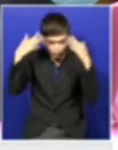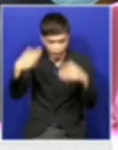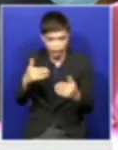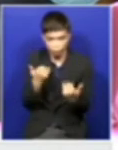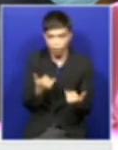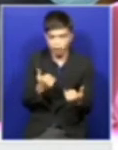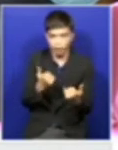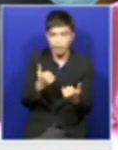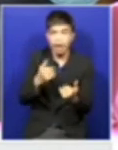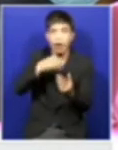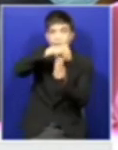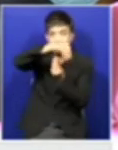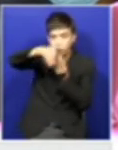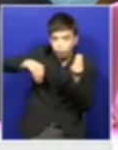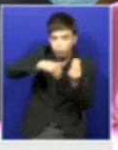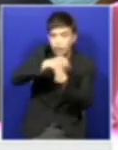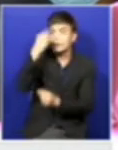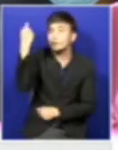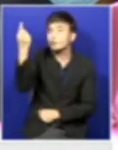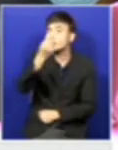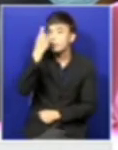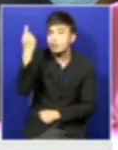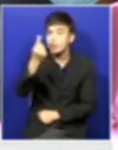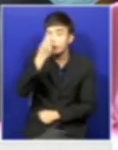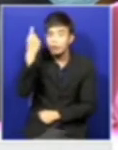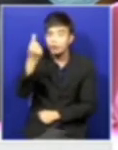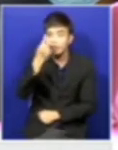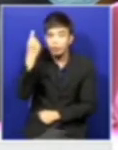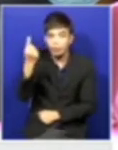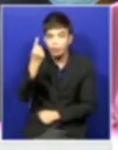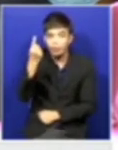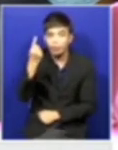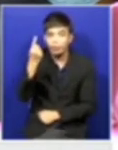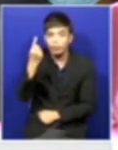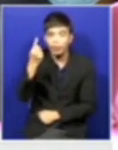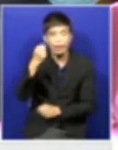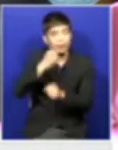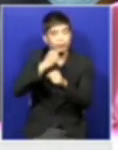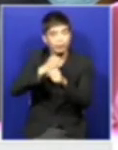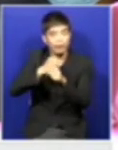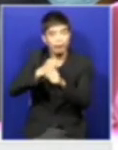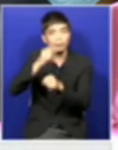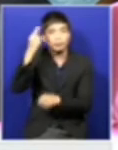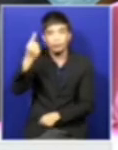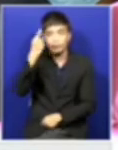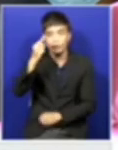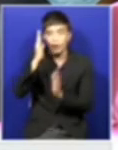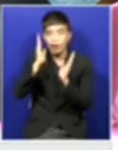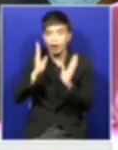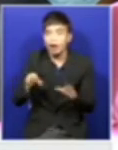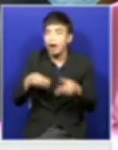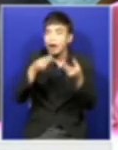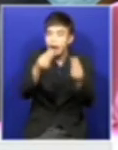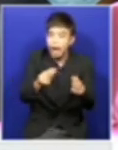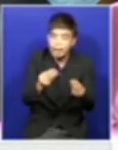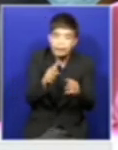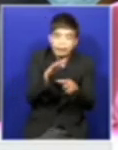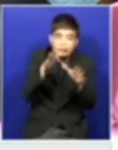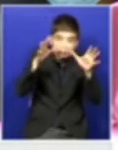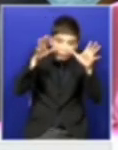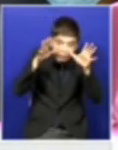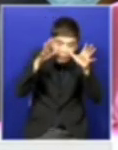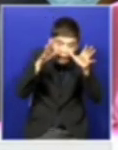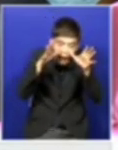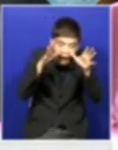ที่ยวโดยเอาเสือนะครับมาทำการท่องเที่ยวให้ชาวต่างประเทศได้มากอดได้มาเล่นกับเสือเ